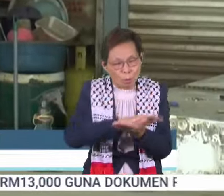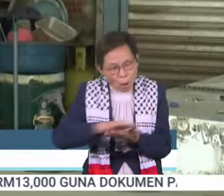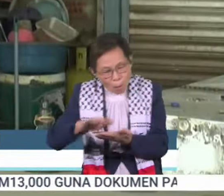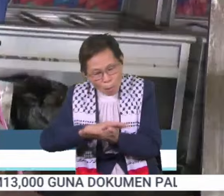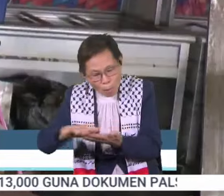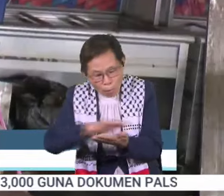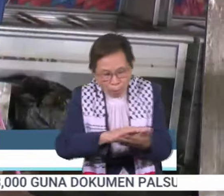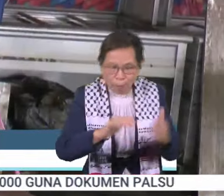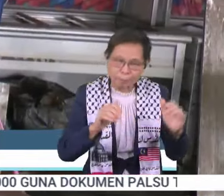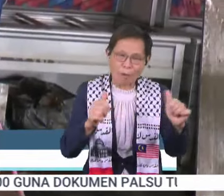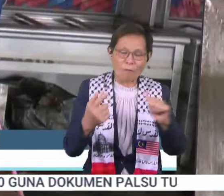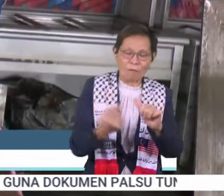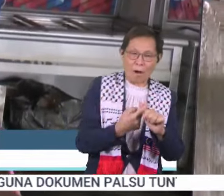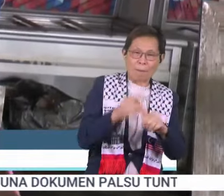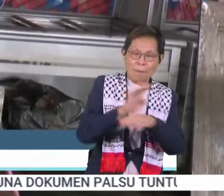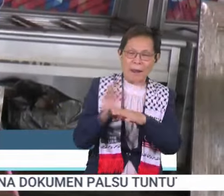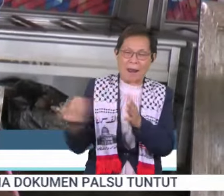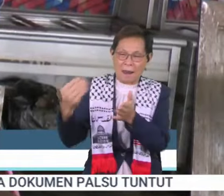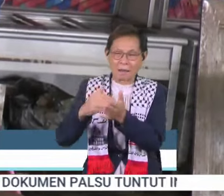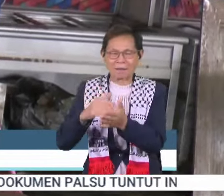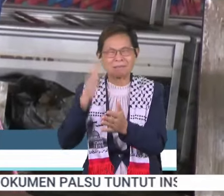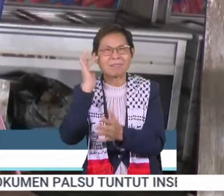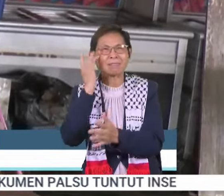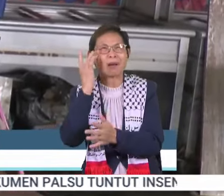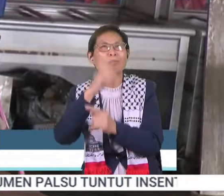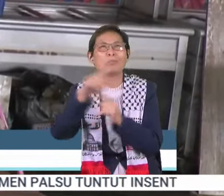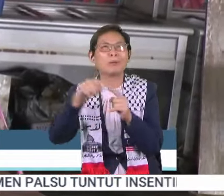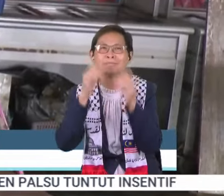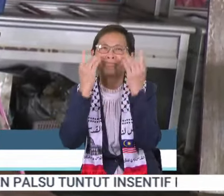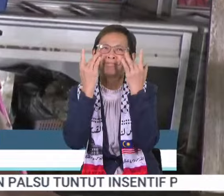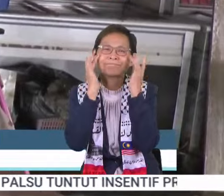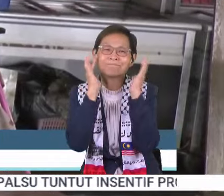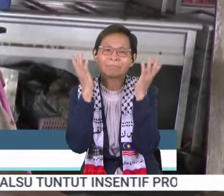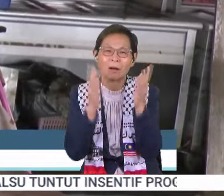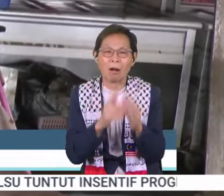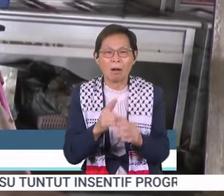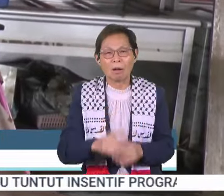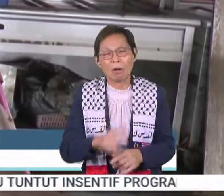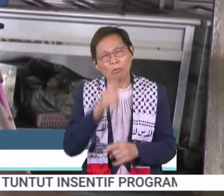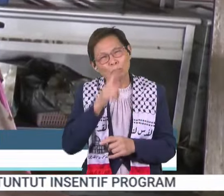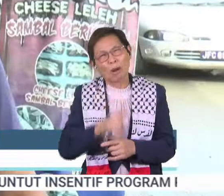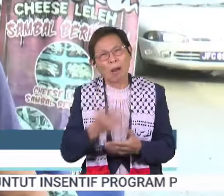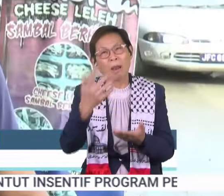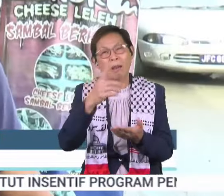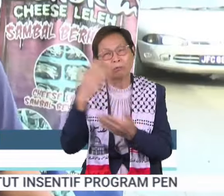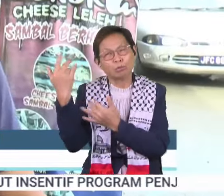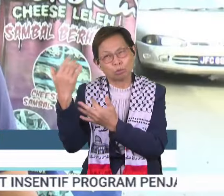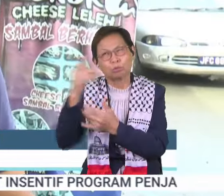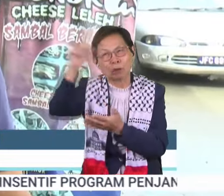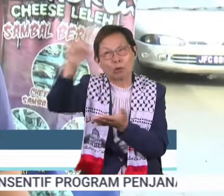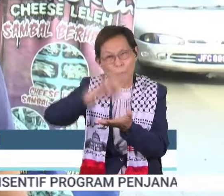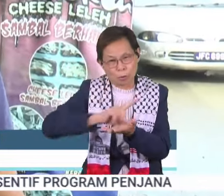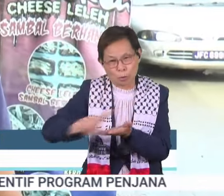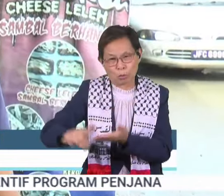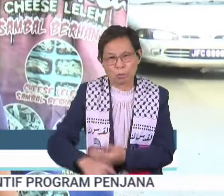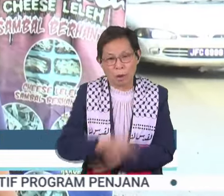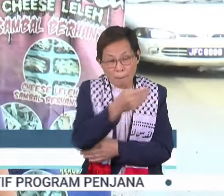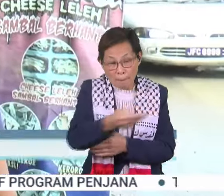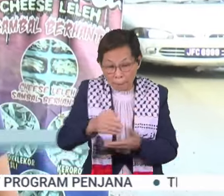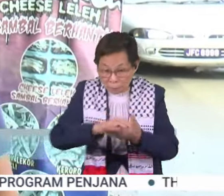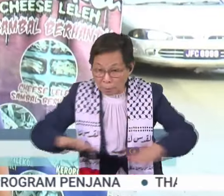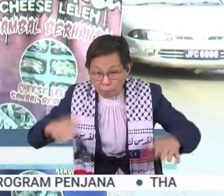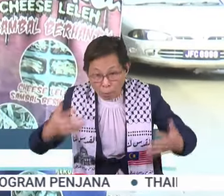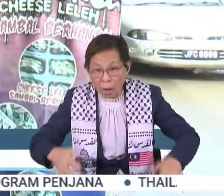dulu. Nak berniaga semula tu tak pastilah bila. Paling lama pun mungkin seminggu lah. Ada tak barang yang sempat